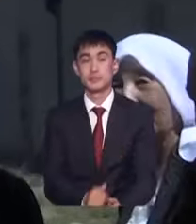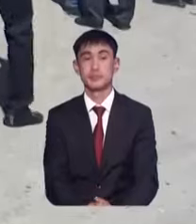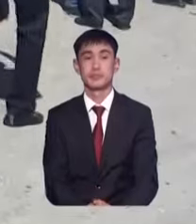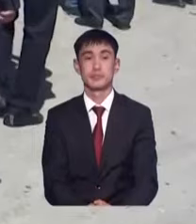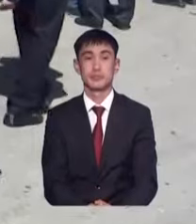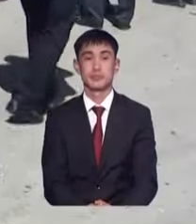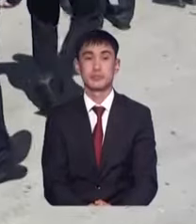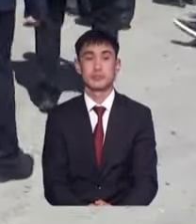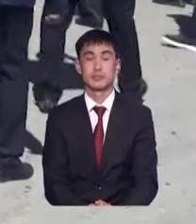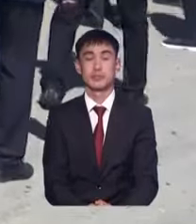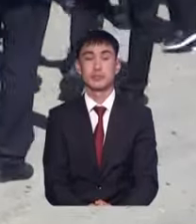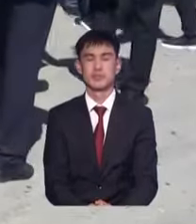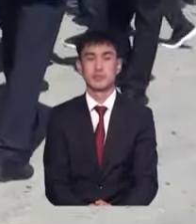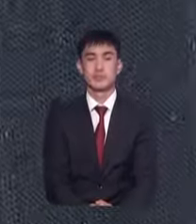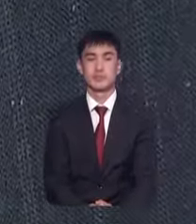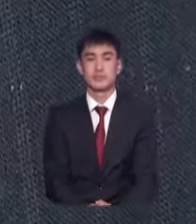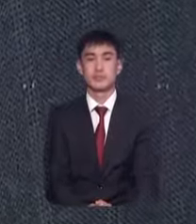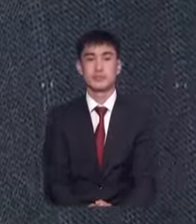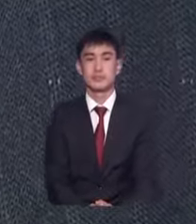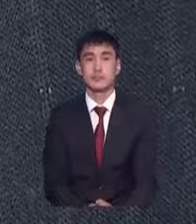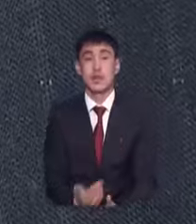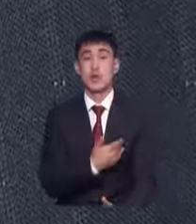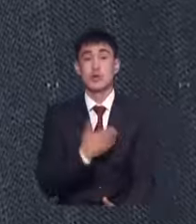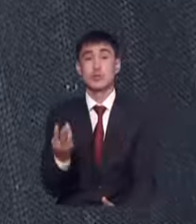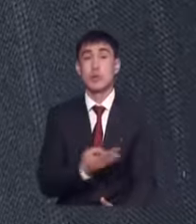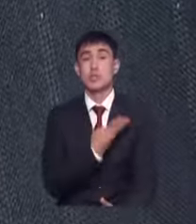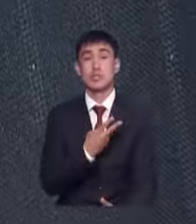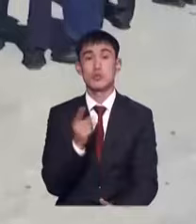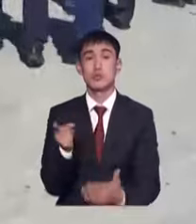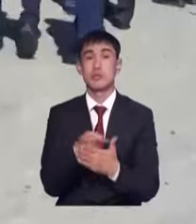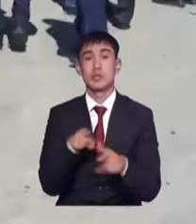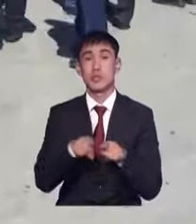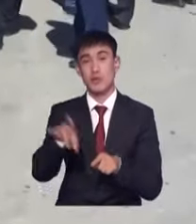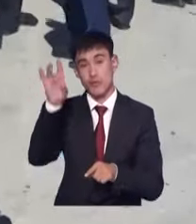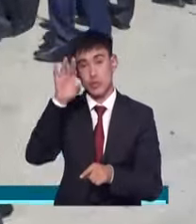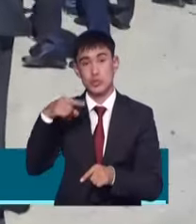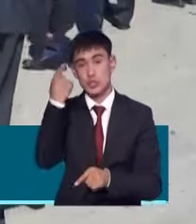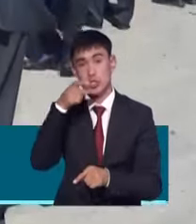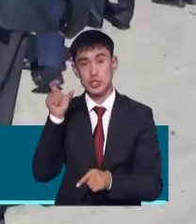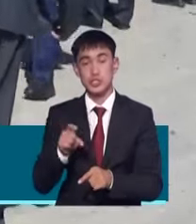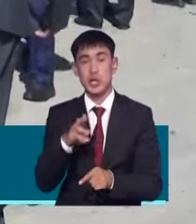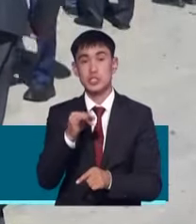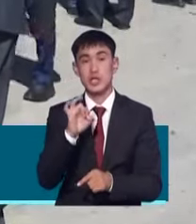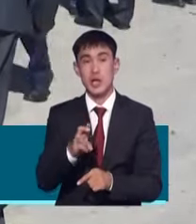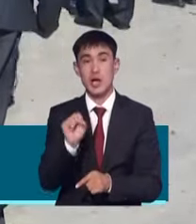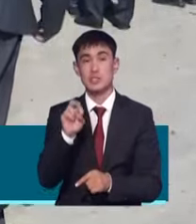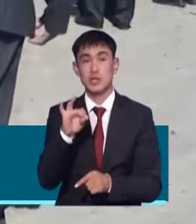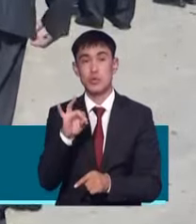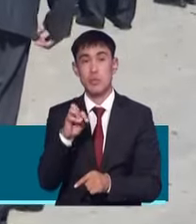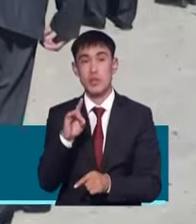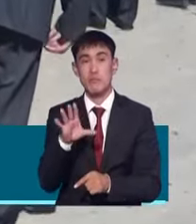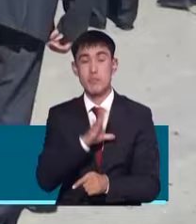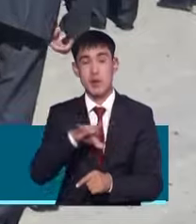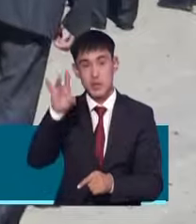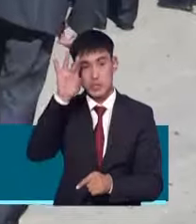Аскар Токпанов пенен Жайнак бабамыздан. Хочется пожелать, чтобы имена таких выдающихся личностей, как Жайнак и Аскар Токпанов,